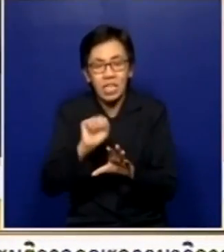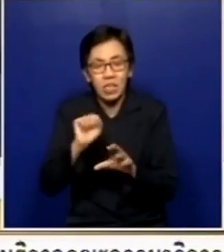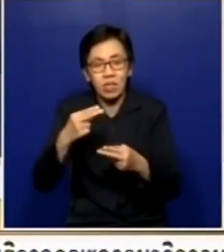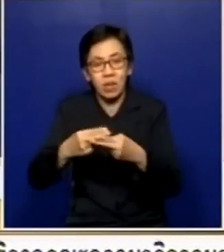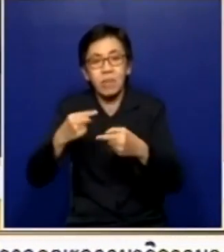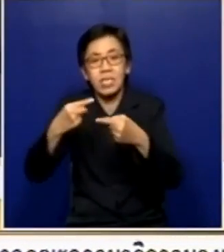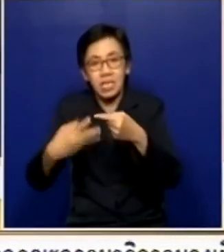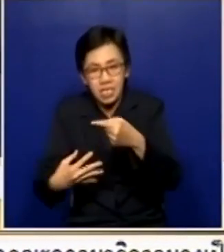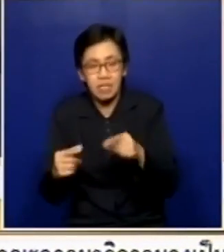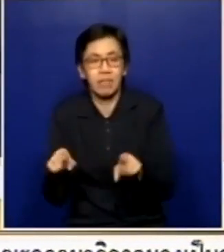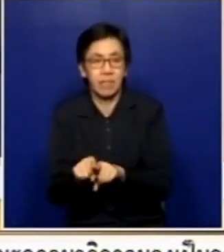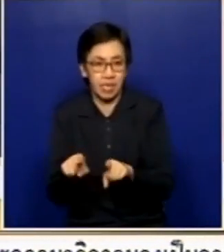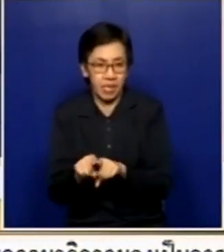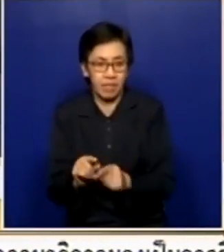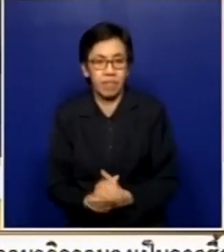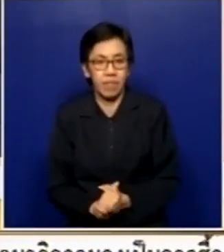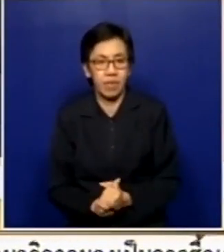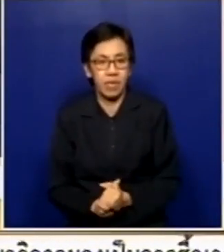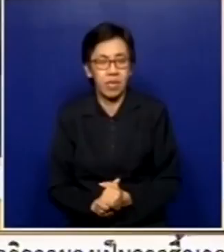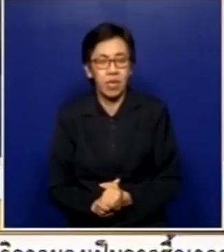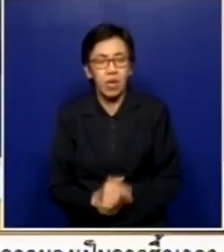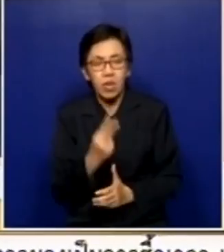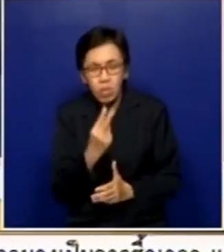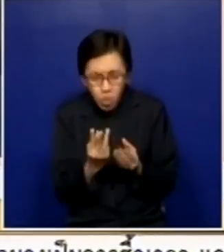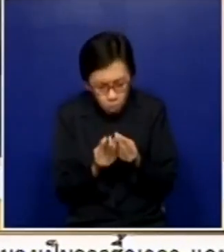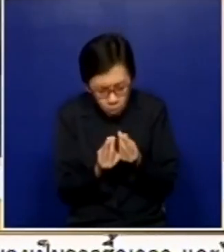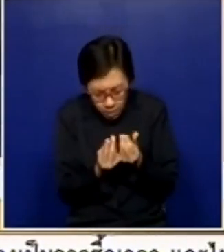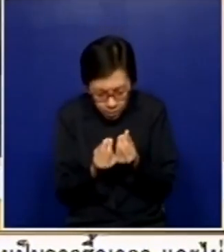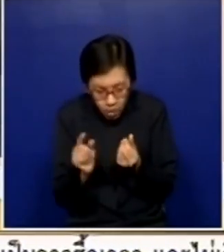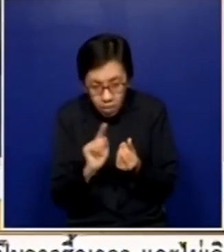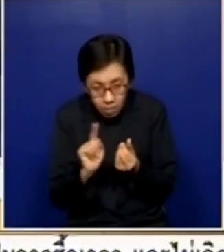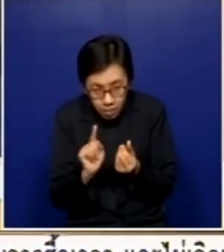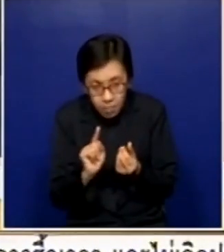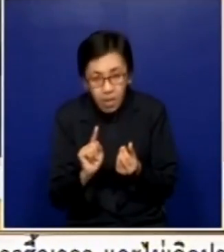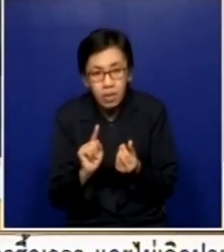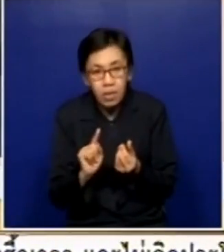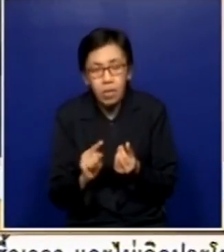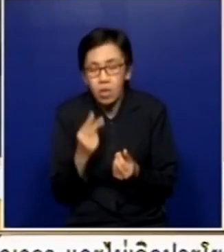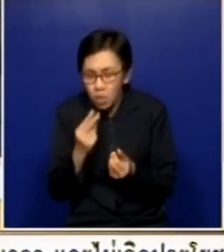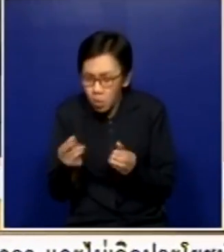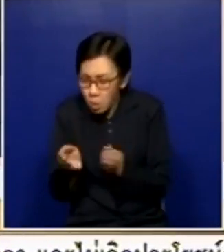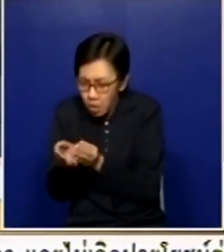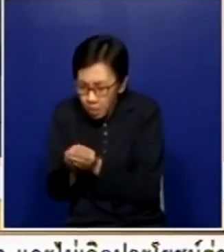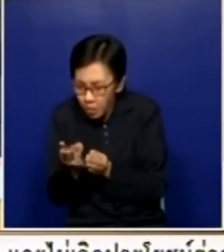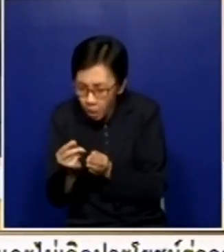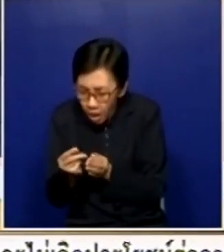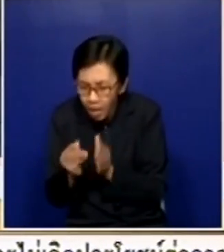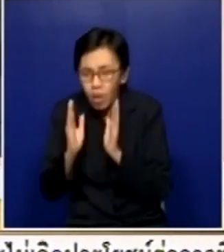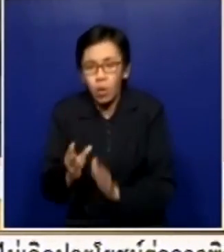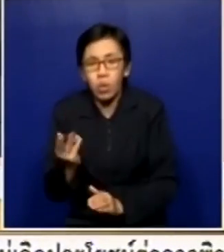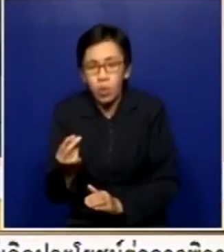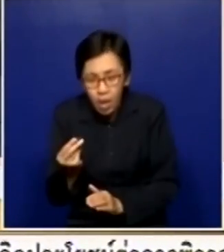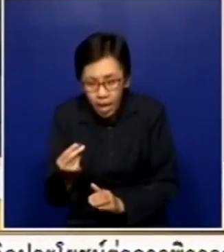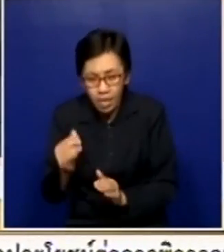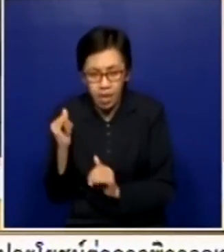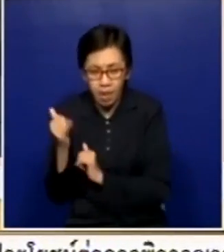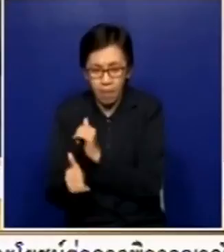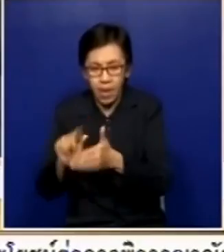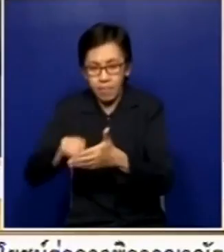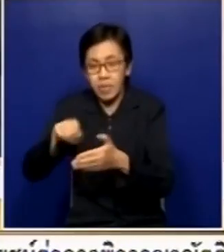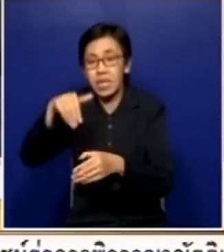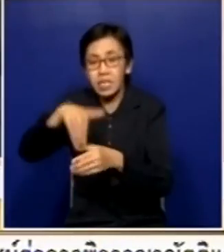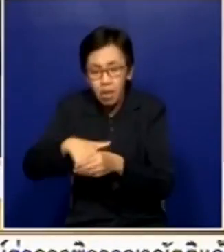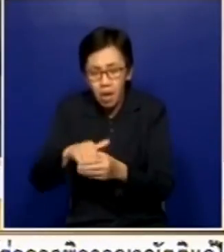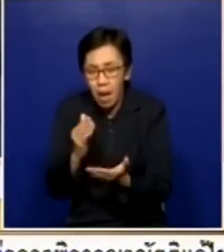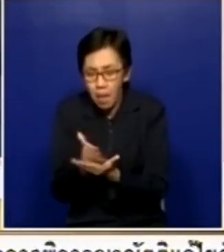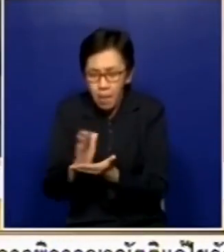นั่นแหละครับก็อยู่ที่ว่าสัดส่วนที่ได้รับการเลือกนั้นเป็นสัดส่วนเท่าไหร่ต่อผู้มีผู้ที่มาใช้สิทธิ์เลือกตั้งแล้วก็จัดสรร